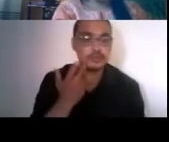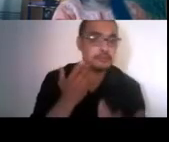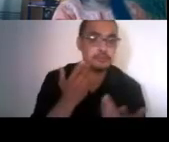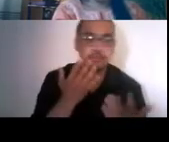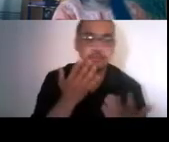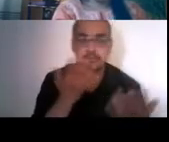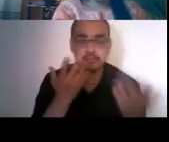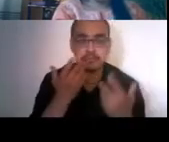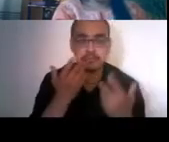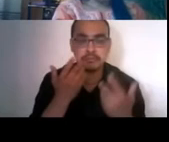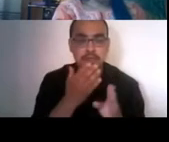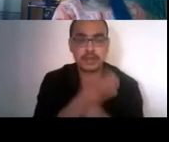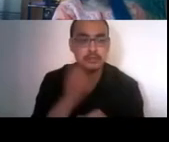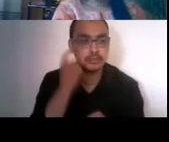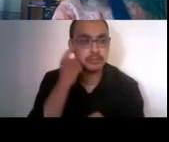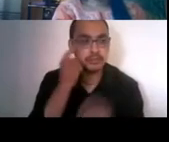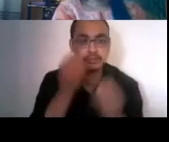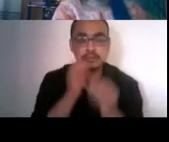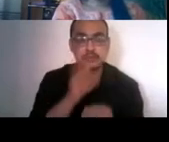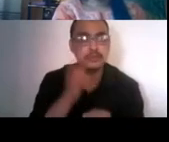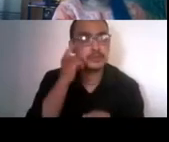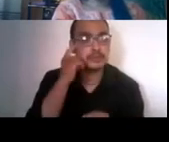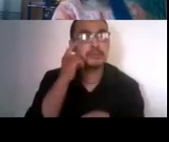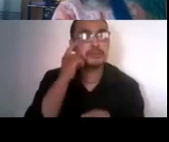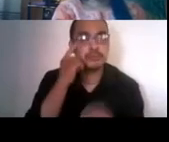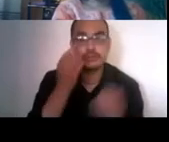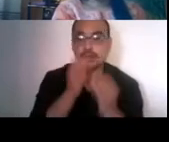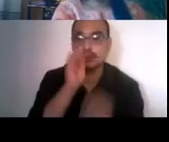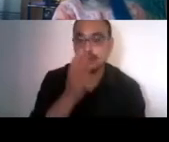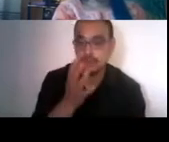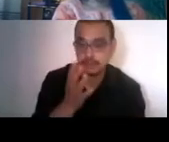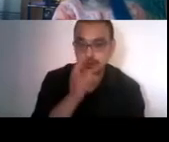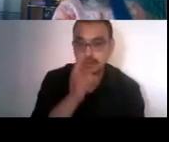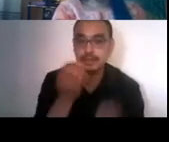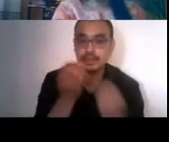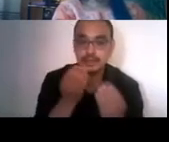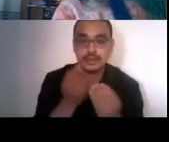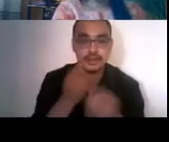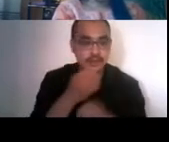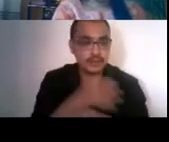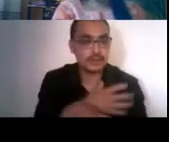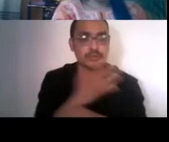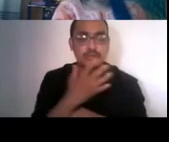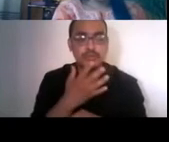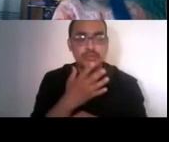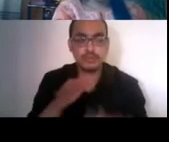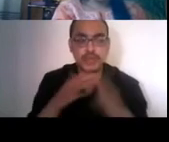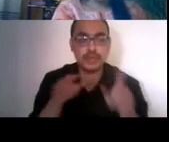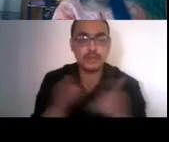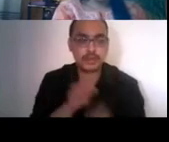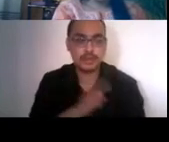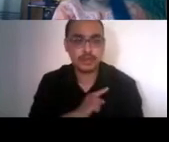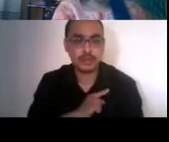अहिलेको अवस्थामा होइन त्यस्तै गरेर सङ्क्रमित हुने भए त्यत्तिकै छ ल ए त्यो उसलाई भयो होला मलाई पनि हुन्छ म जाने कि नजाने